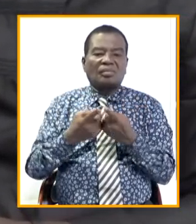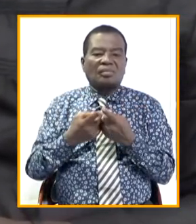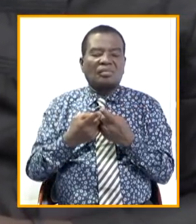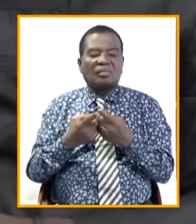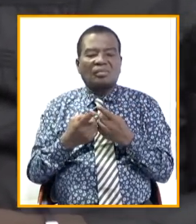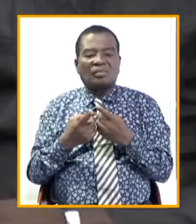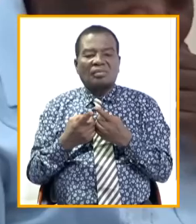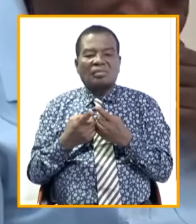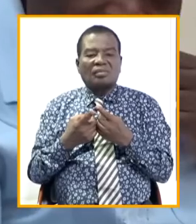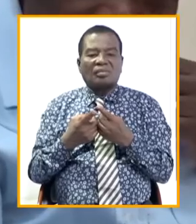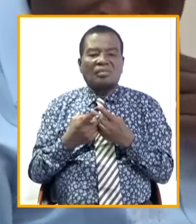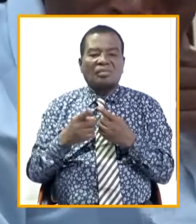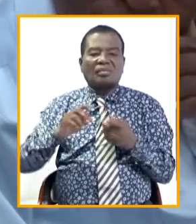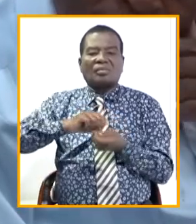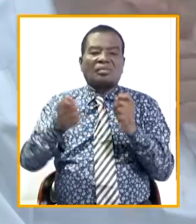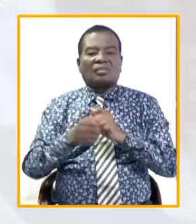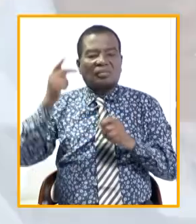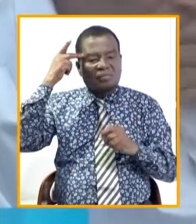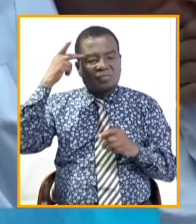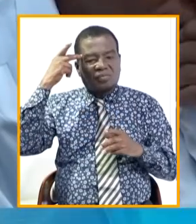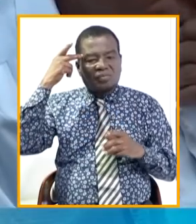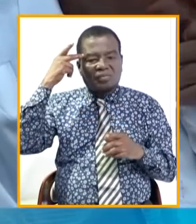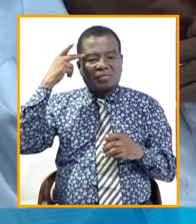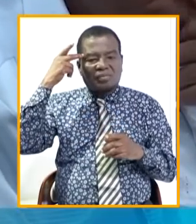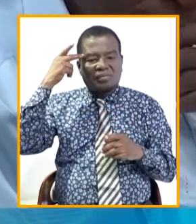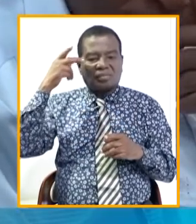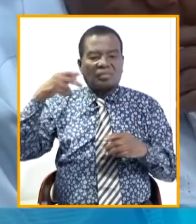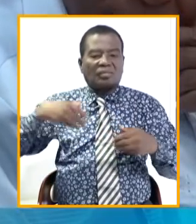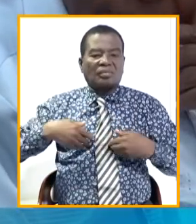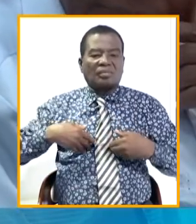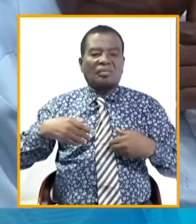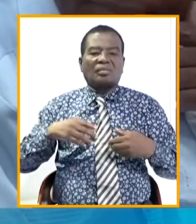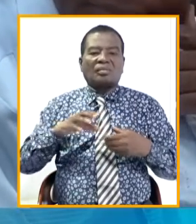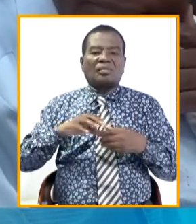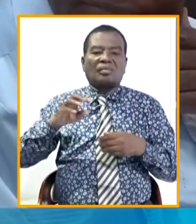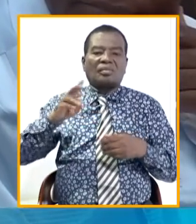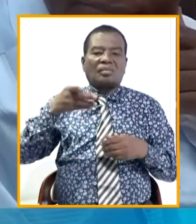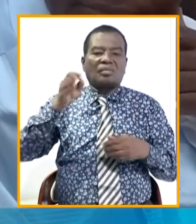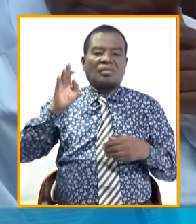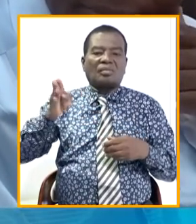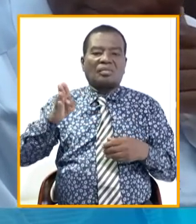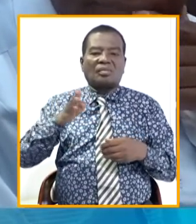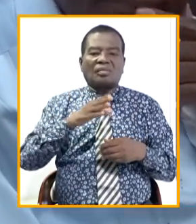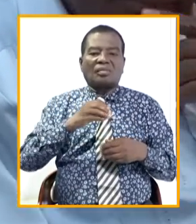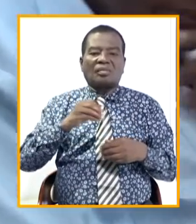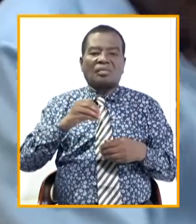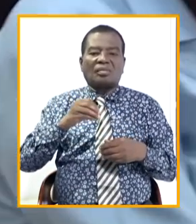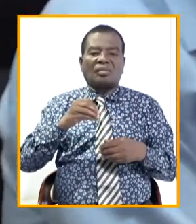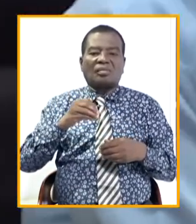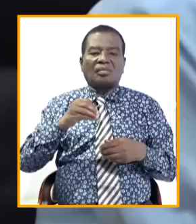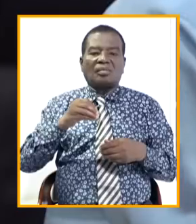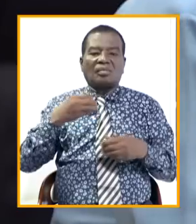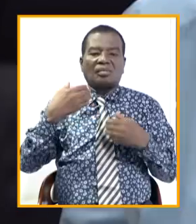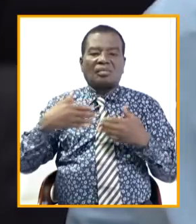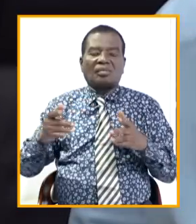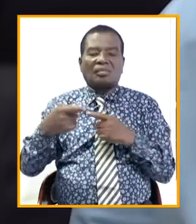du soutien. Donc changez de mentalité. Parce que la jeunesse, vous voyez la vie, ce n'est pas une carrière. Ça finit